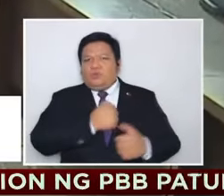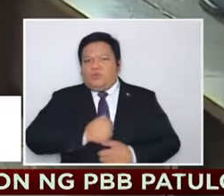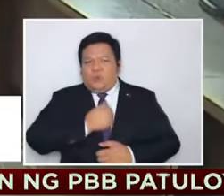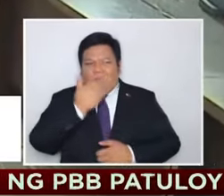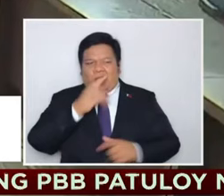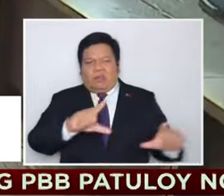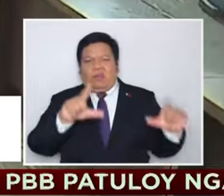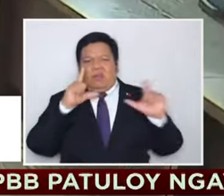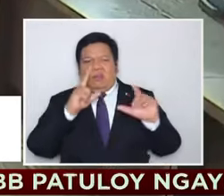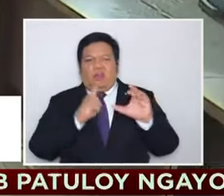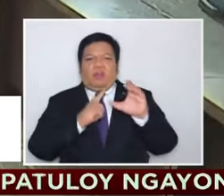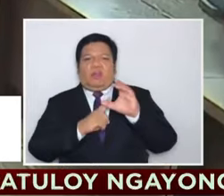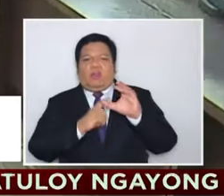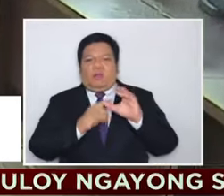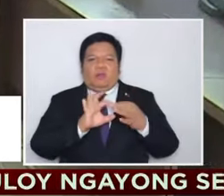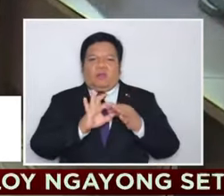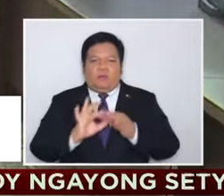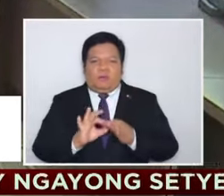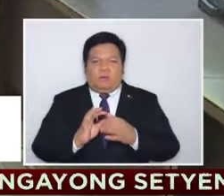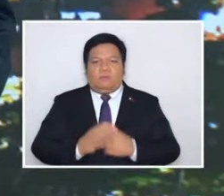Cruz, ABS-CBN News.